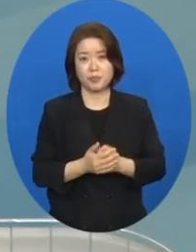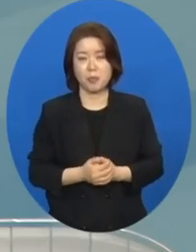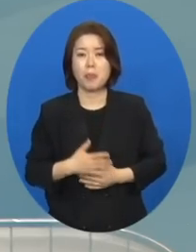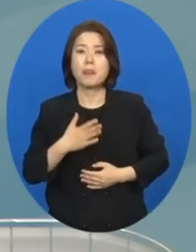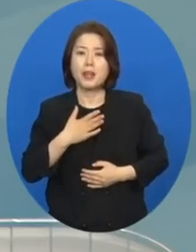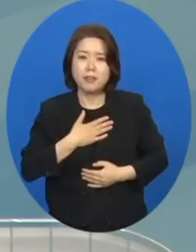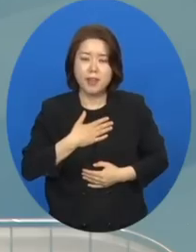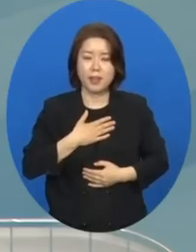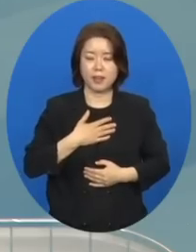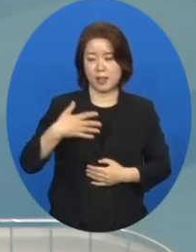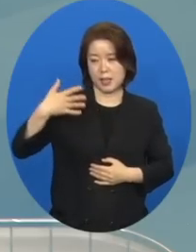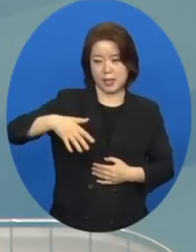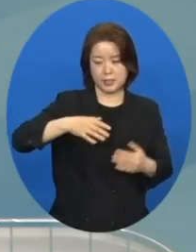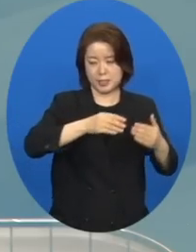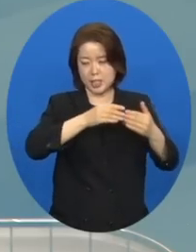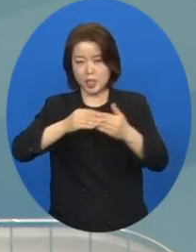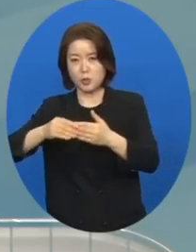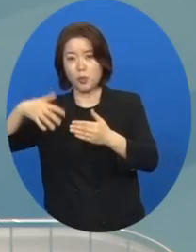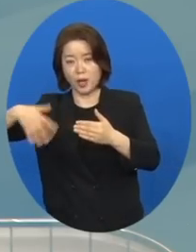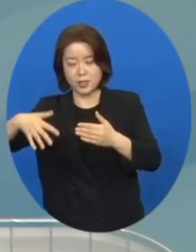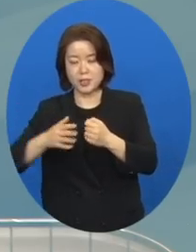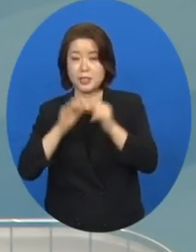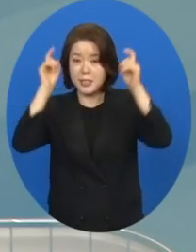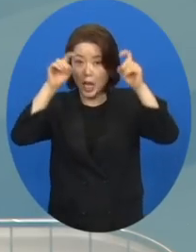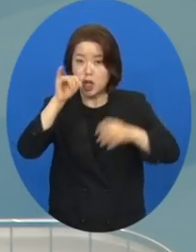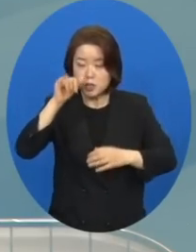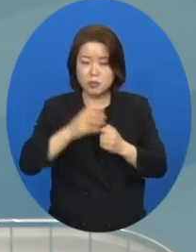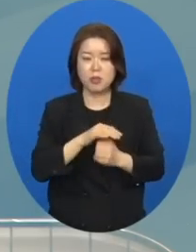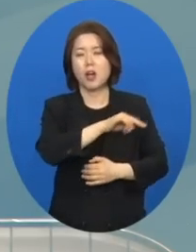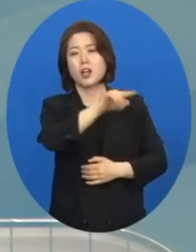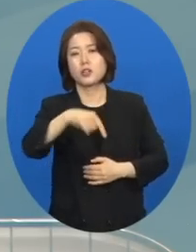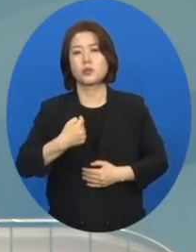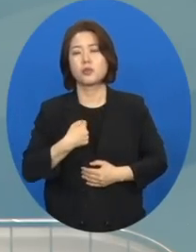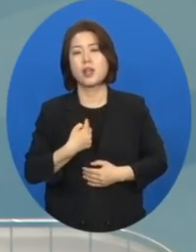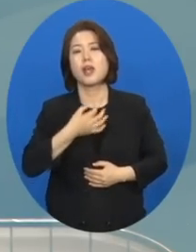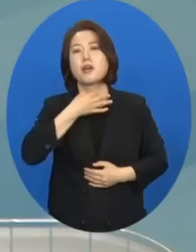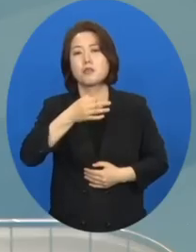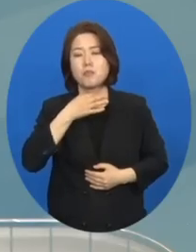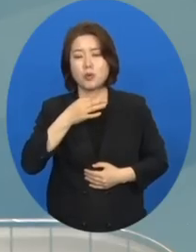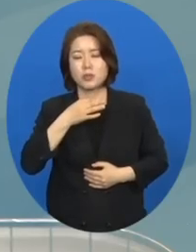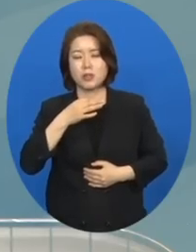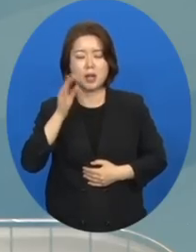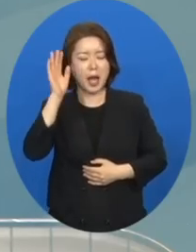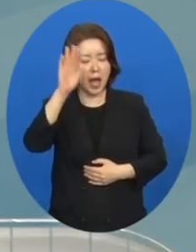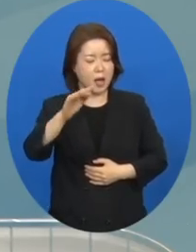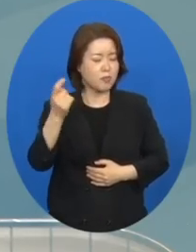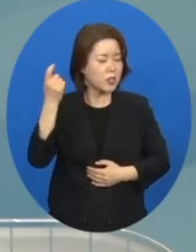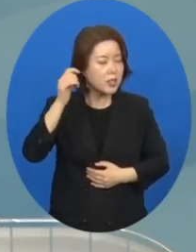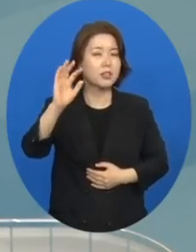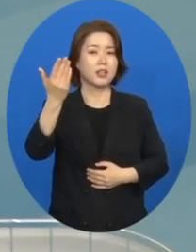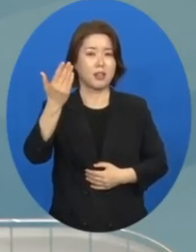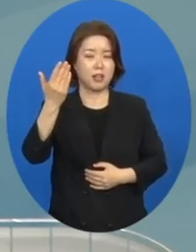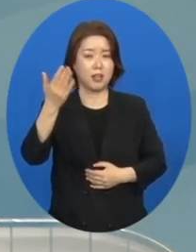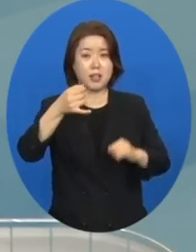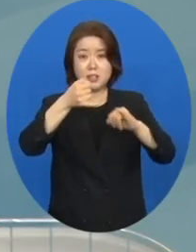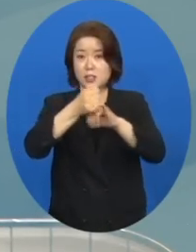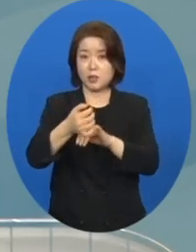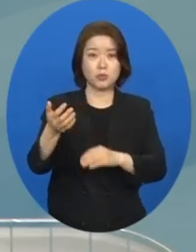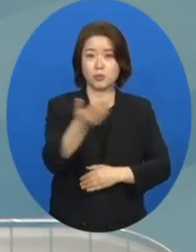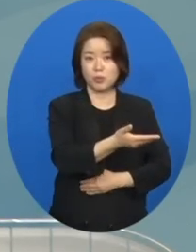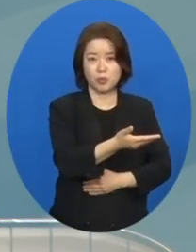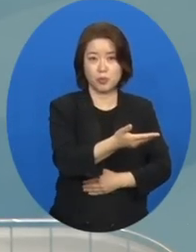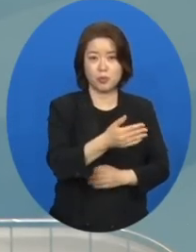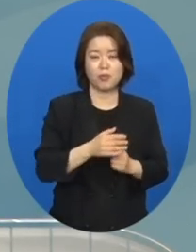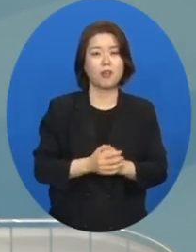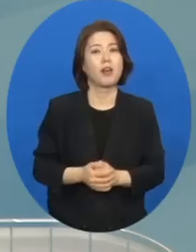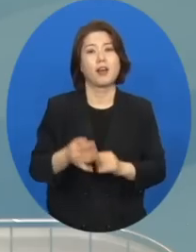내가 아직 인도하지 않은 그 양들이 있는데 그들도 내 목소리를 듣게 될 것이다 라고 약속을 하셨어요 이